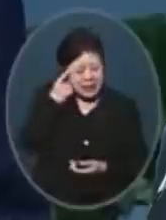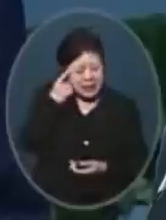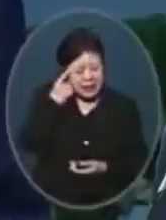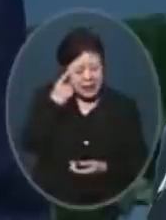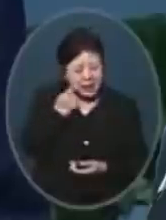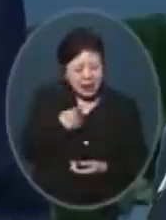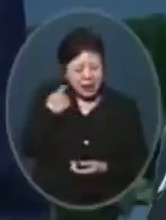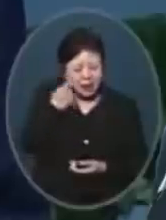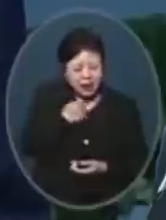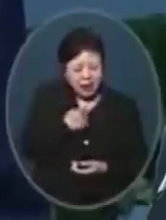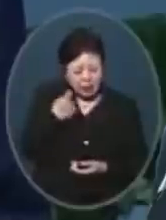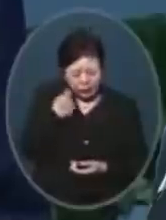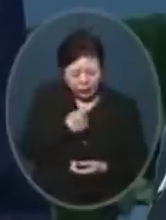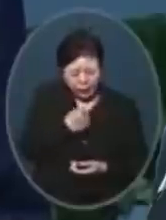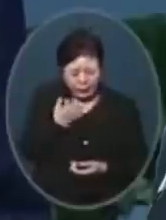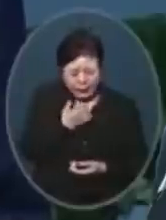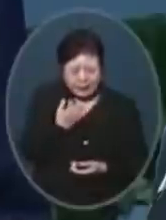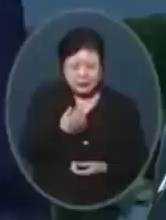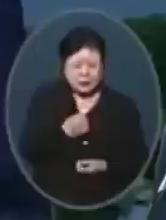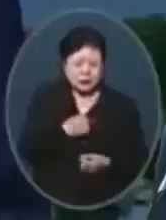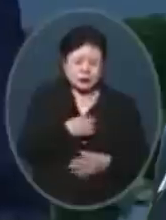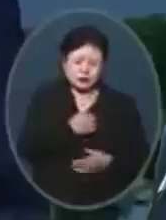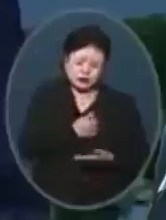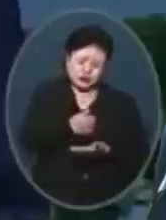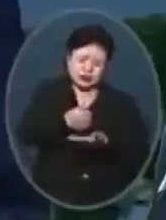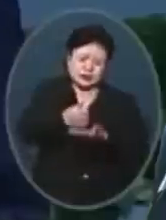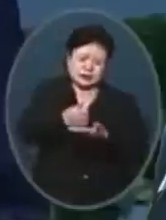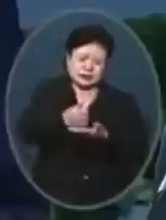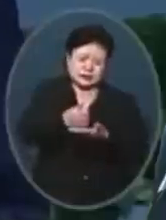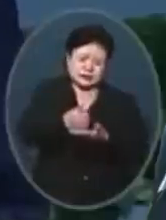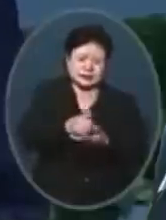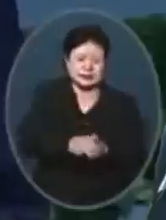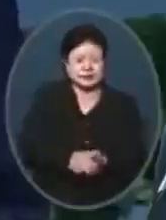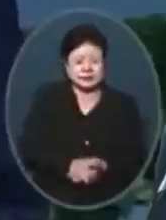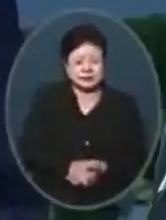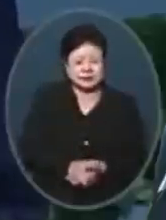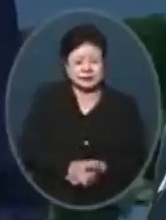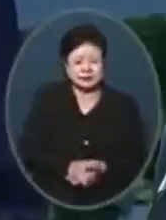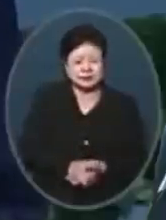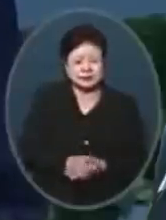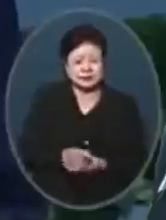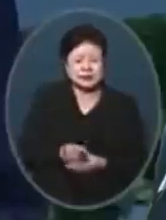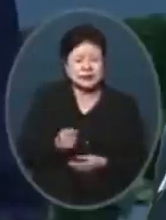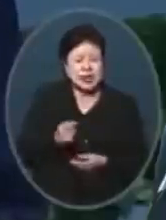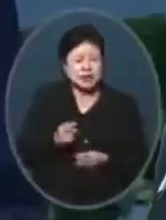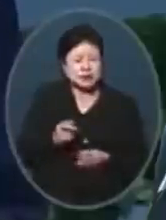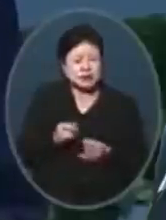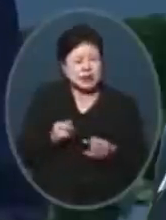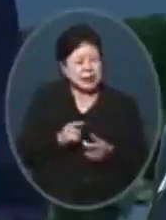얼굴이 새노라졌습니다. 주님, 한두 사람이 아닌